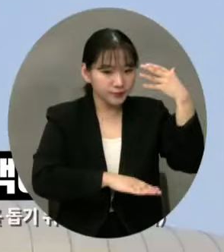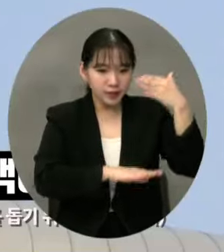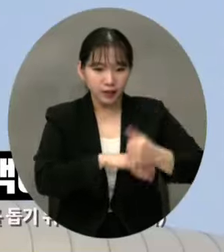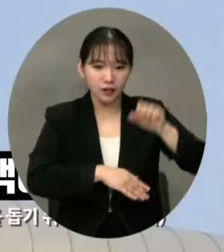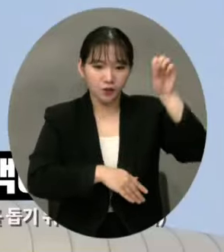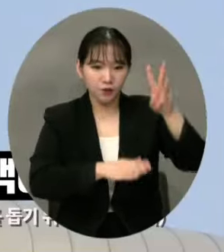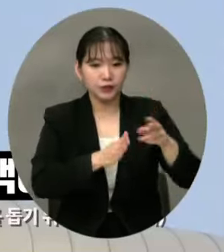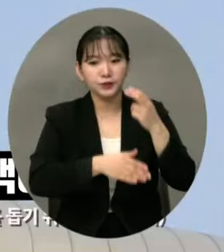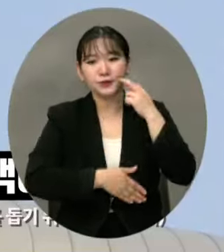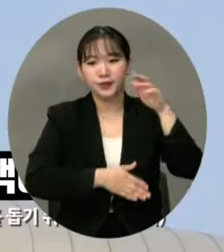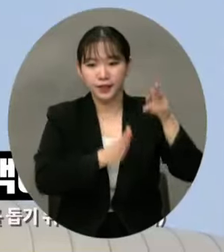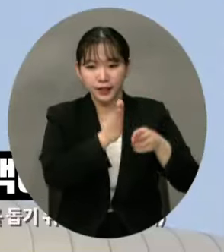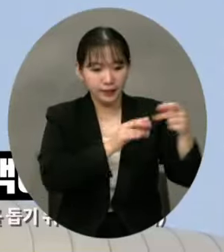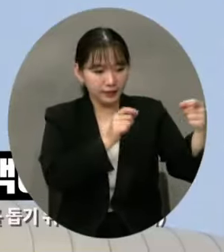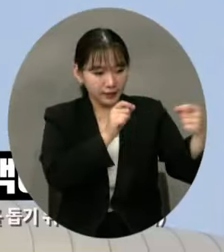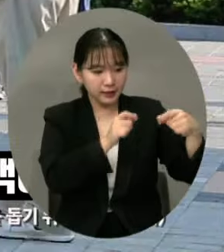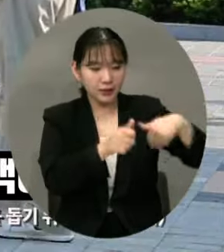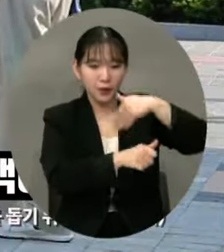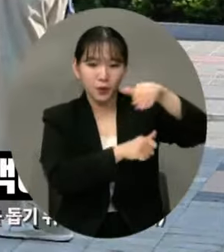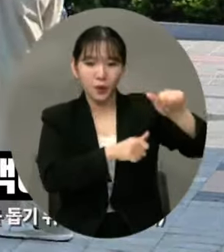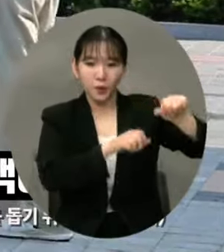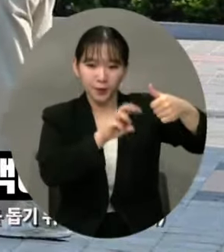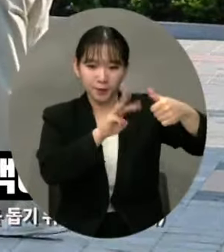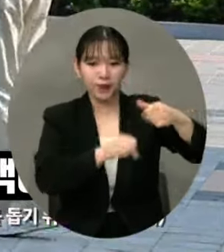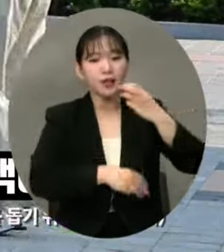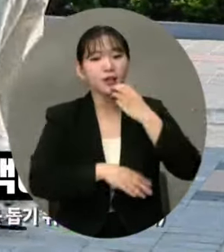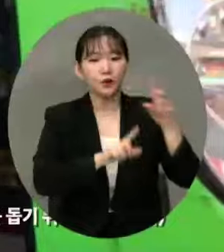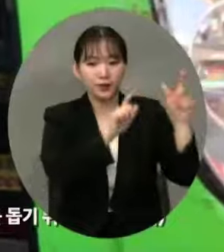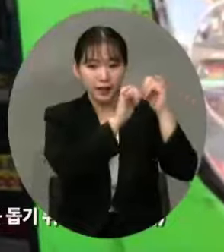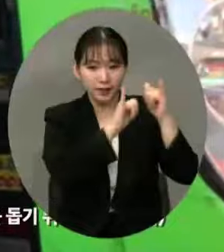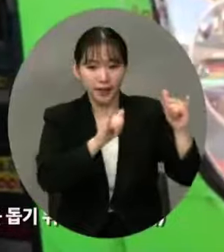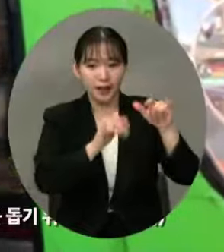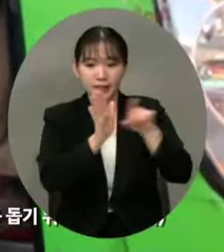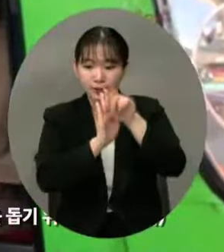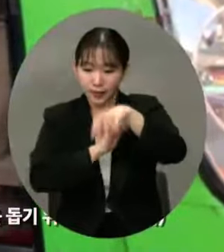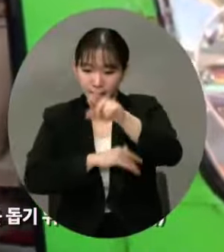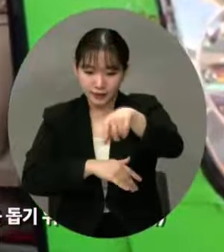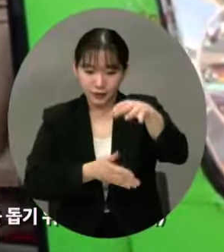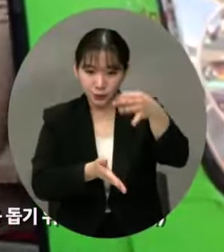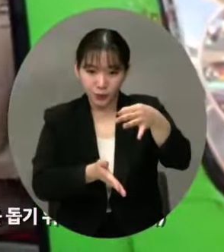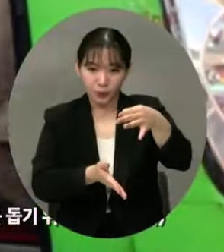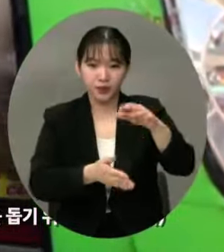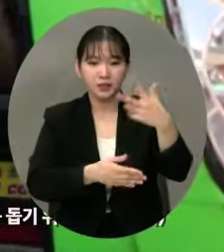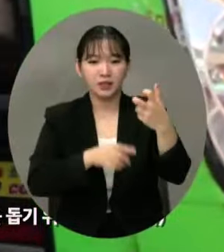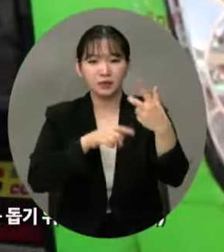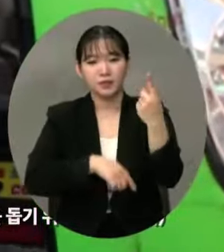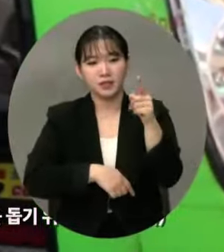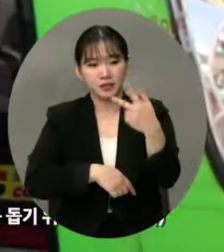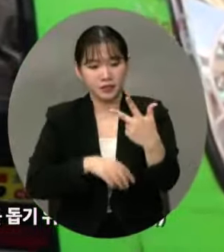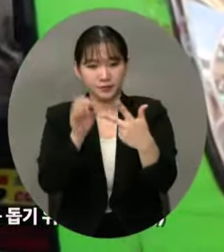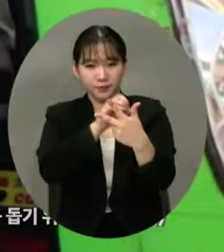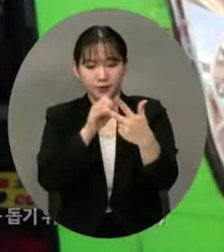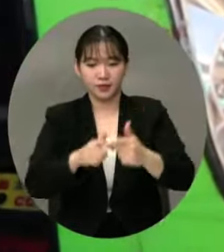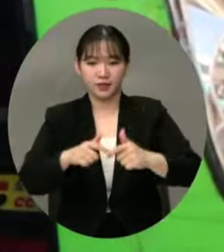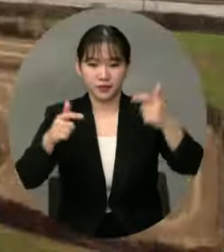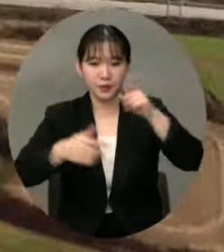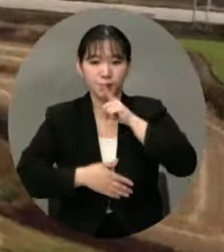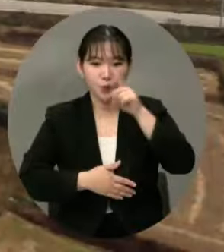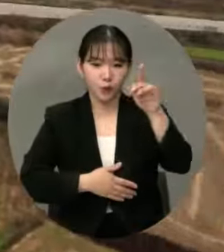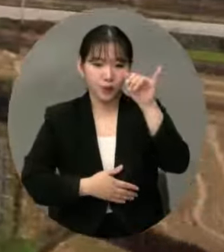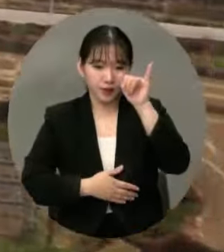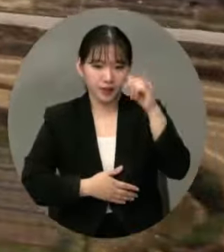광주 송정역 반경 500m에서 서울 거주자의 신용카드 사용 금액이 호남선 개통 이후 71.7%가 증가했다는 보고도